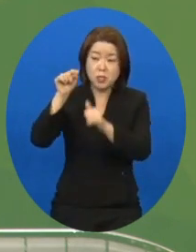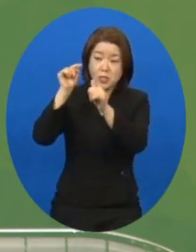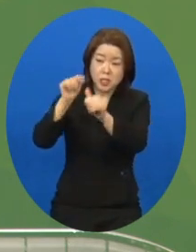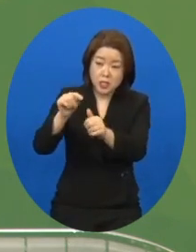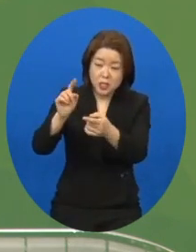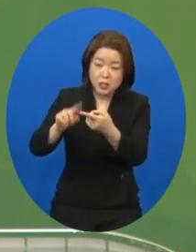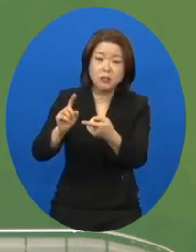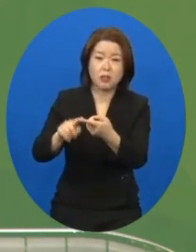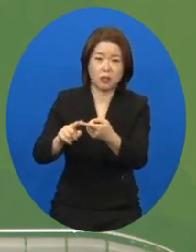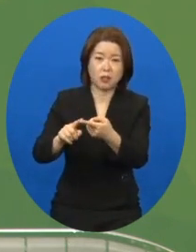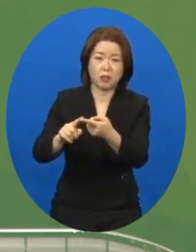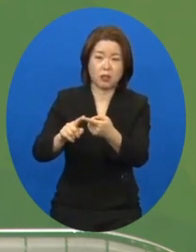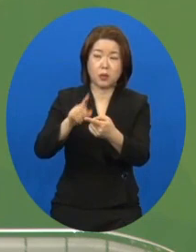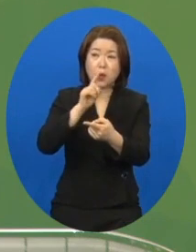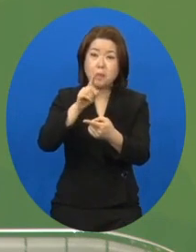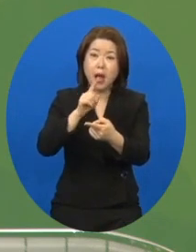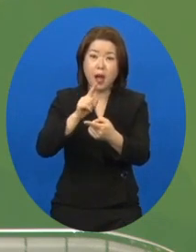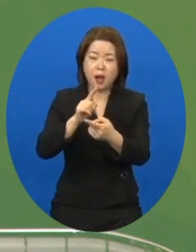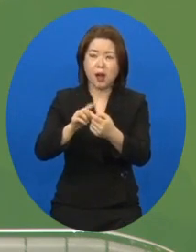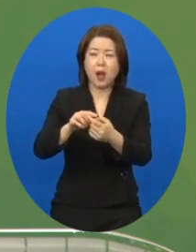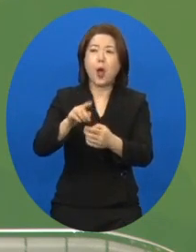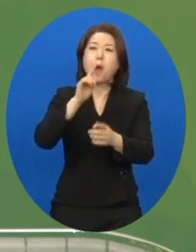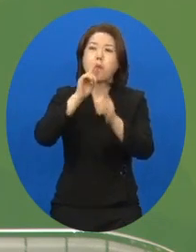이렇게 표현을 하느냐 말이에요.